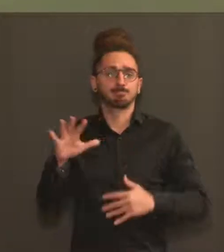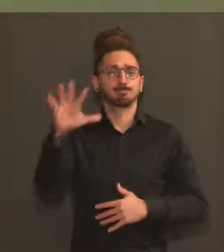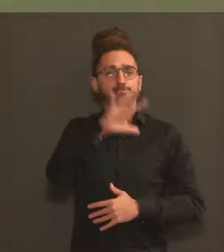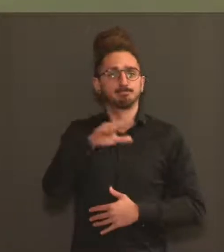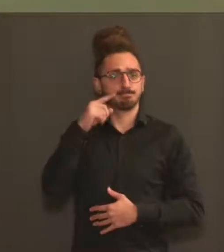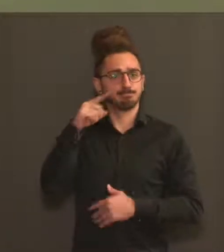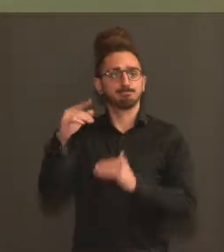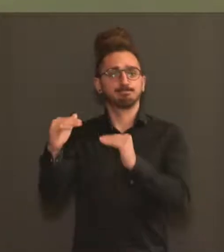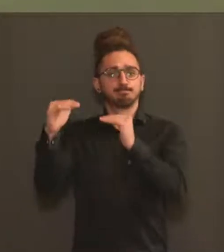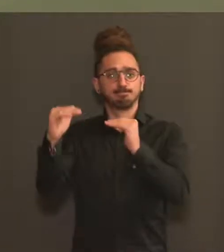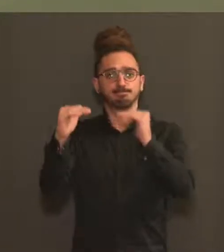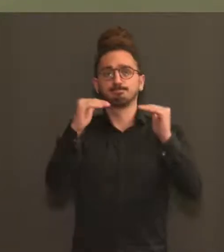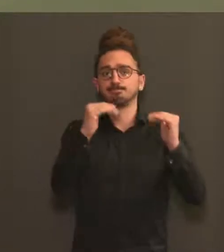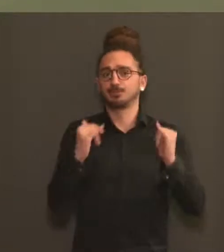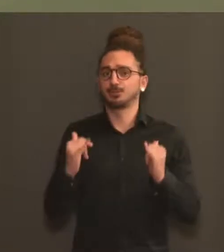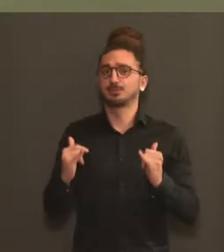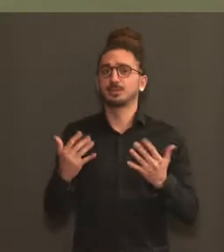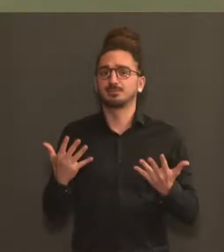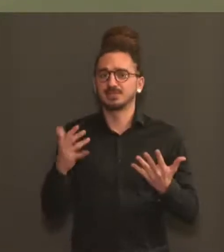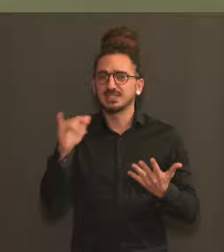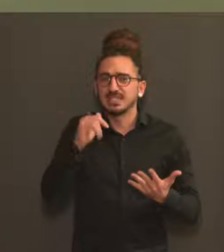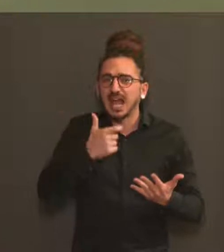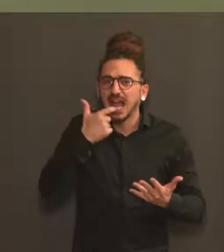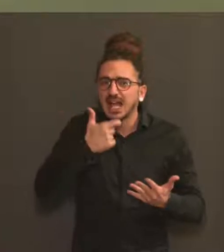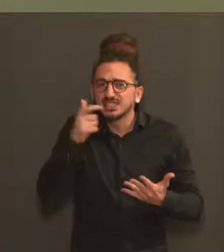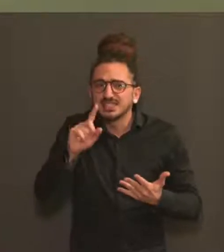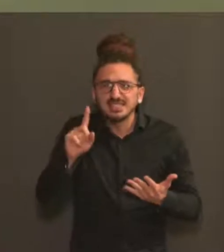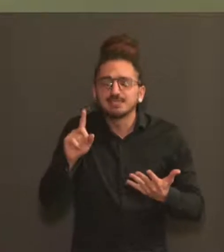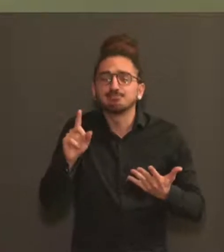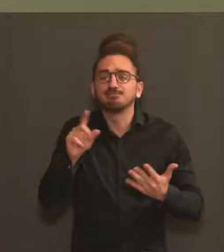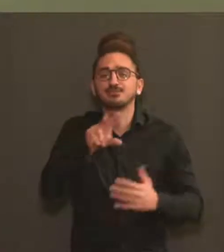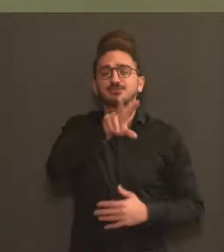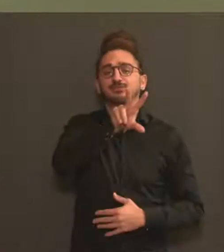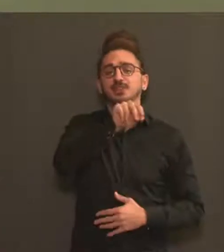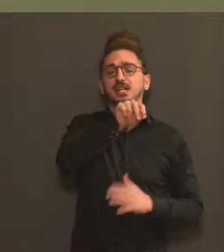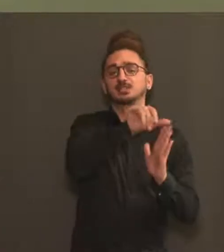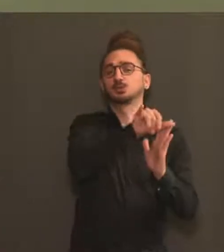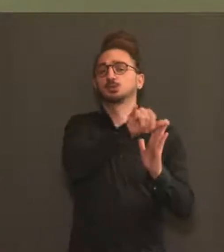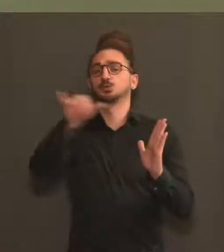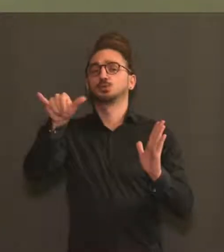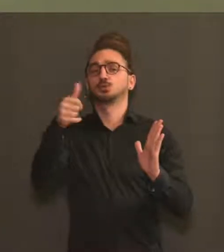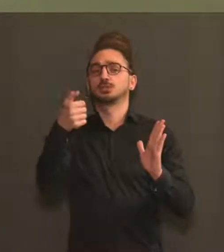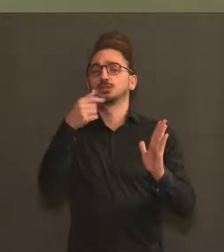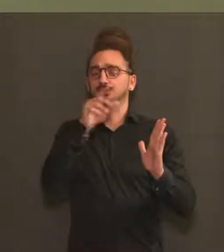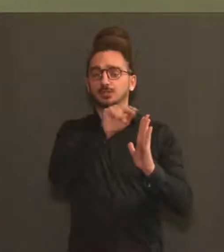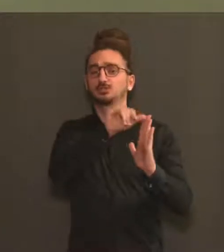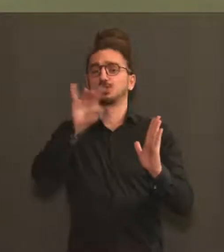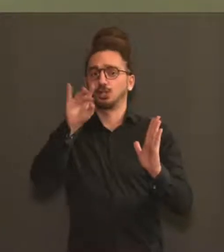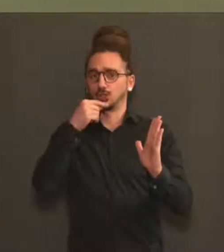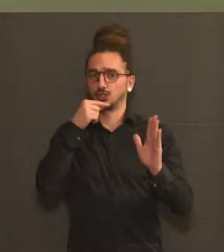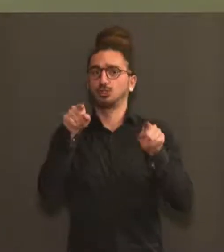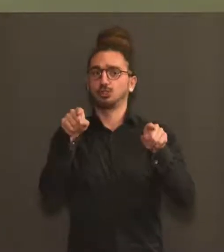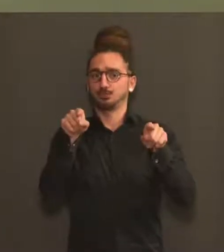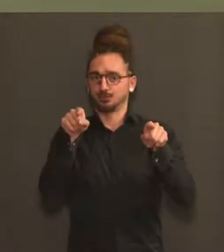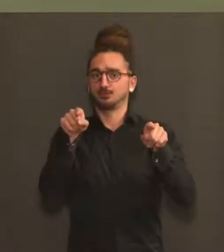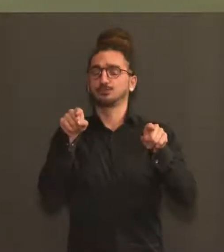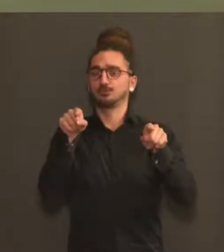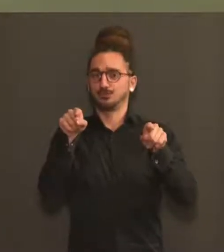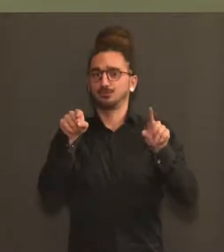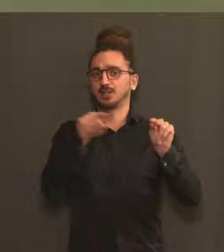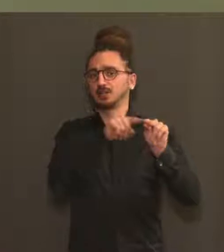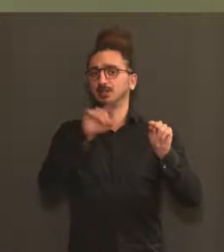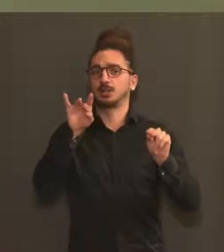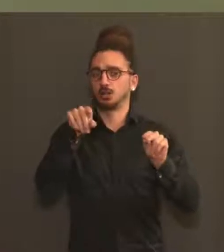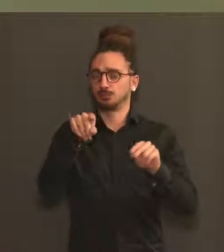les 20 à 40 ans et accessoirement les 40 à 60 ans. Elle est moins prononcée